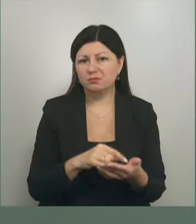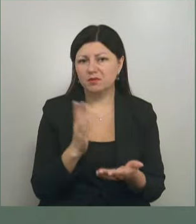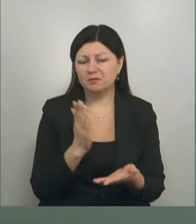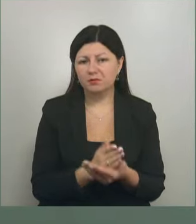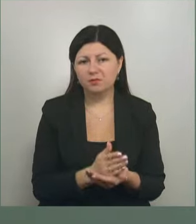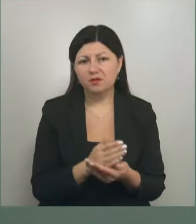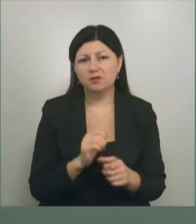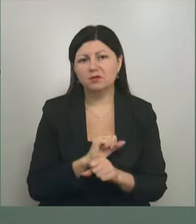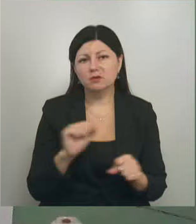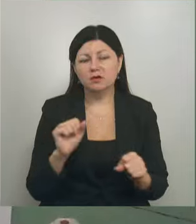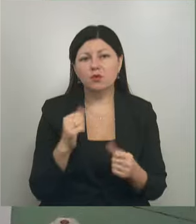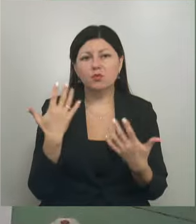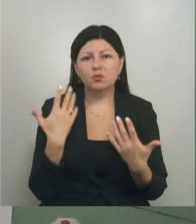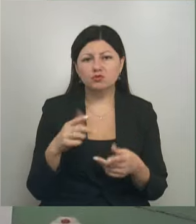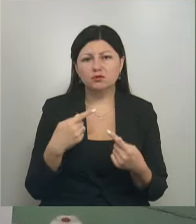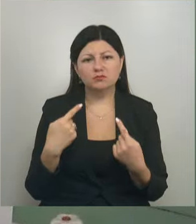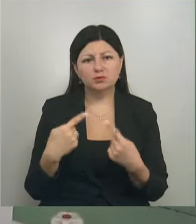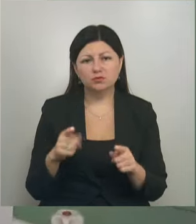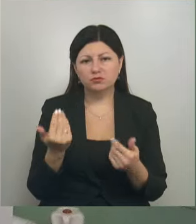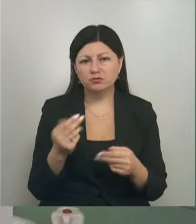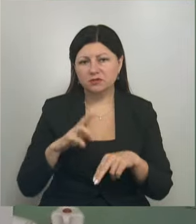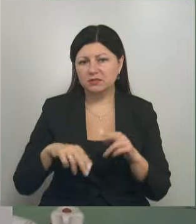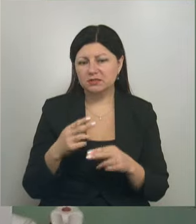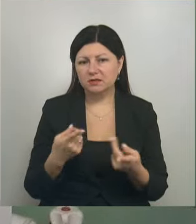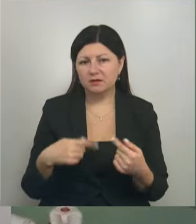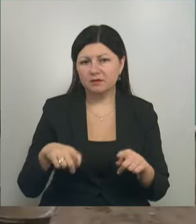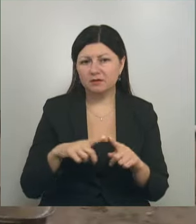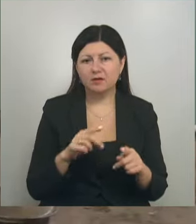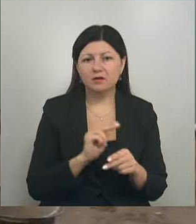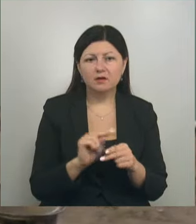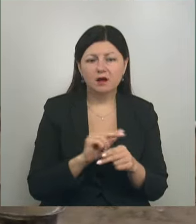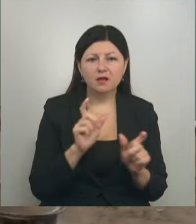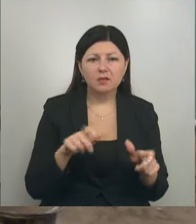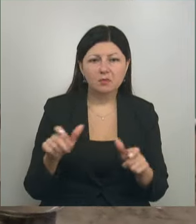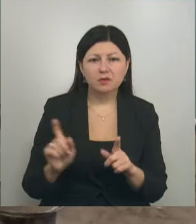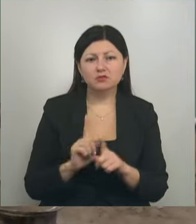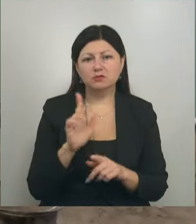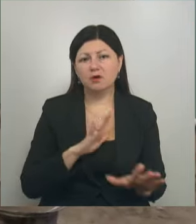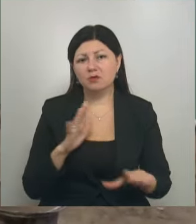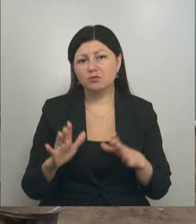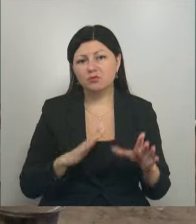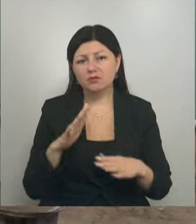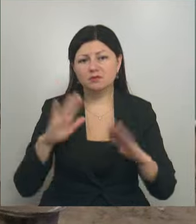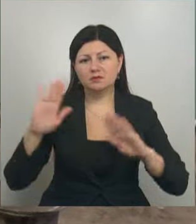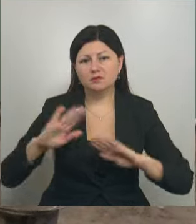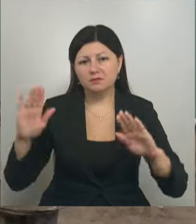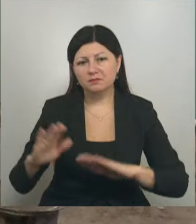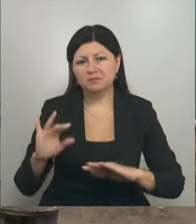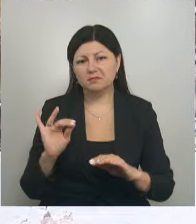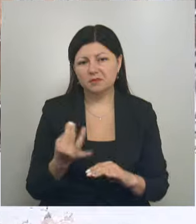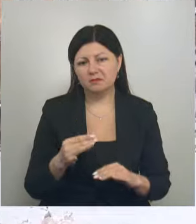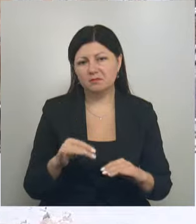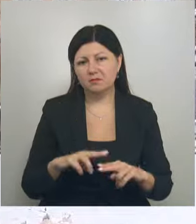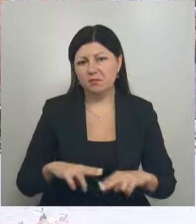сменили подрядчика. Уже стянули и обшили стены снаружи. Пустили отопление. Сейчас готовятся к поклейке обоев, укладке полов. А в